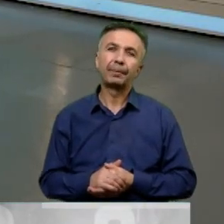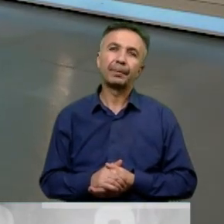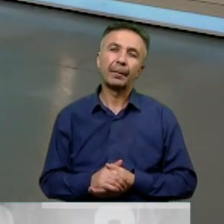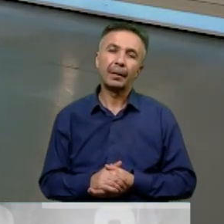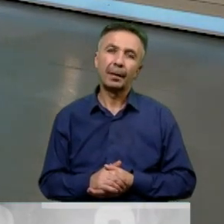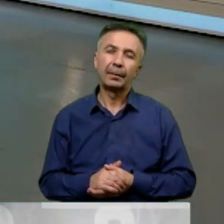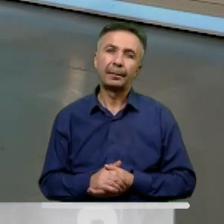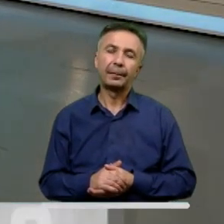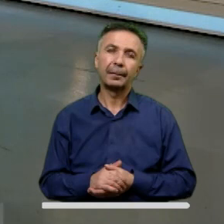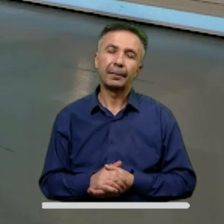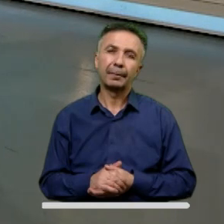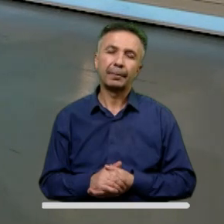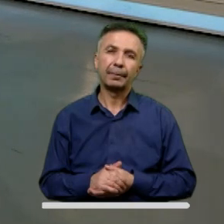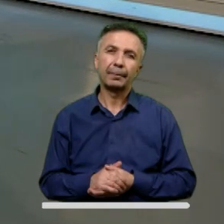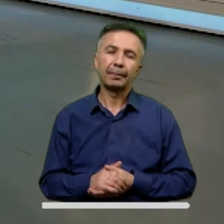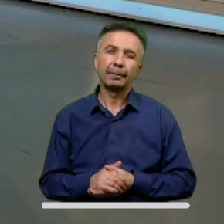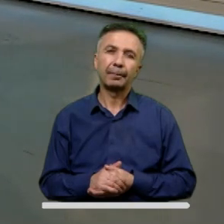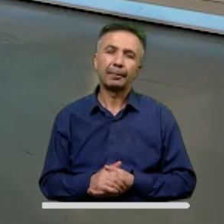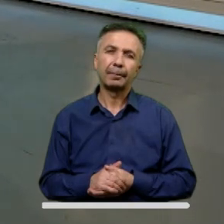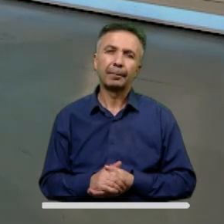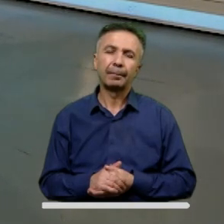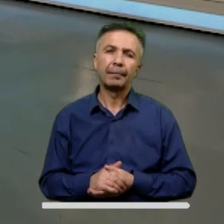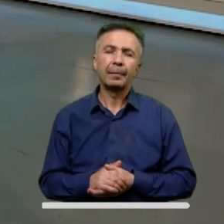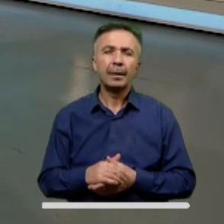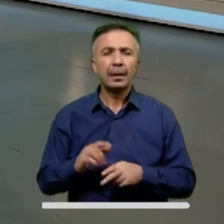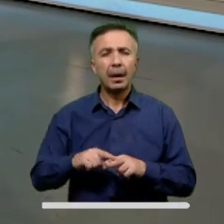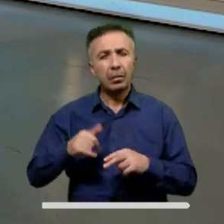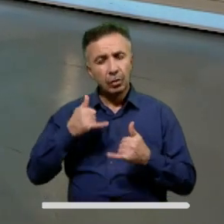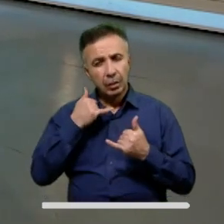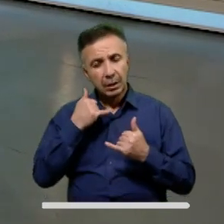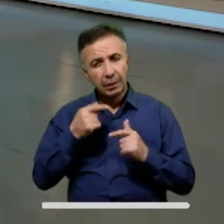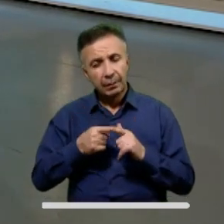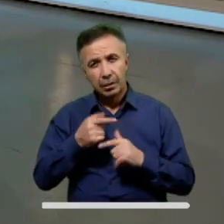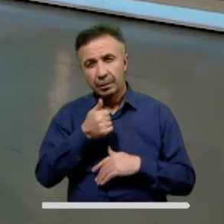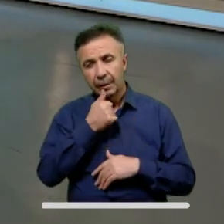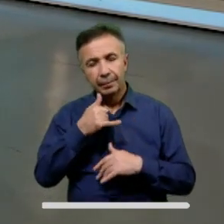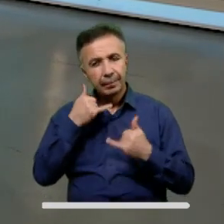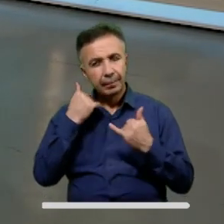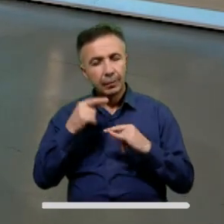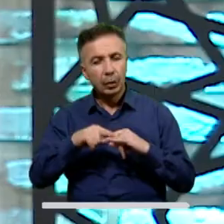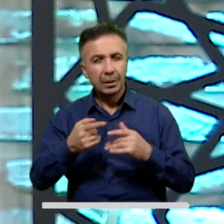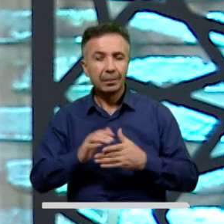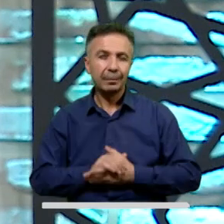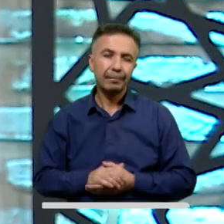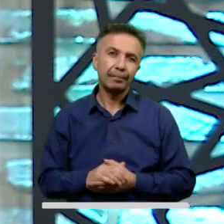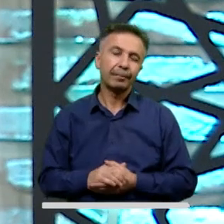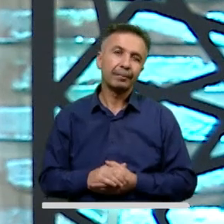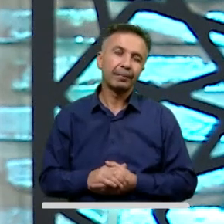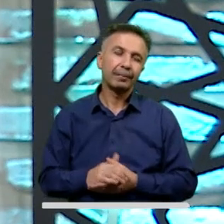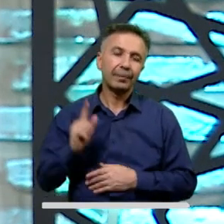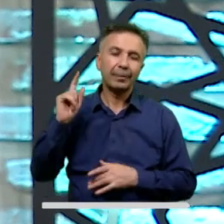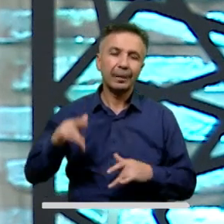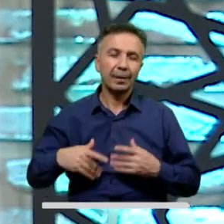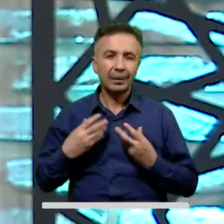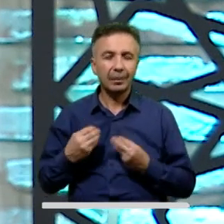etsin. Bir telefon bağlantımız daha var. Avusturya'dan Faruk Bey telefon attığımızdaymış. Hoş geldiniz Faruk Bey. Allah razı olsun